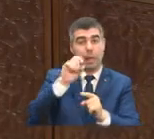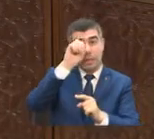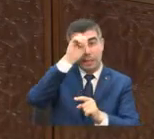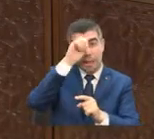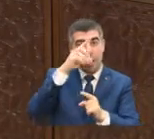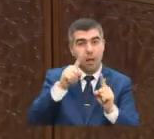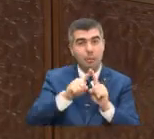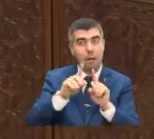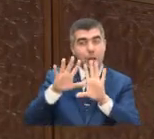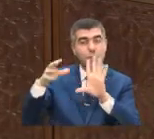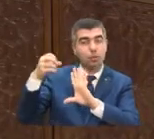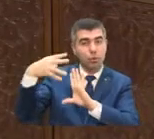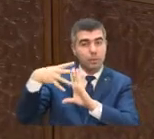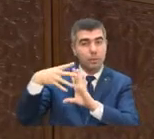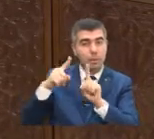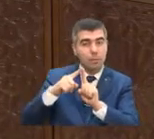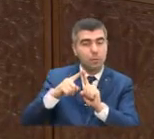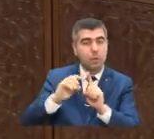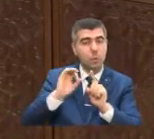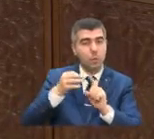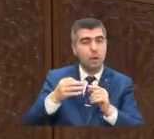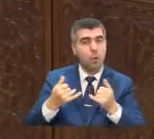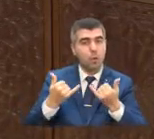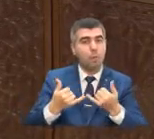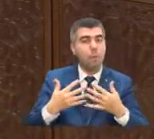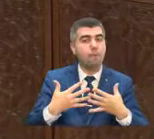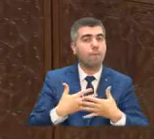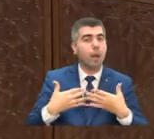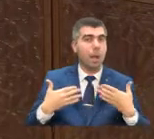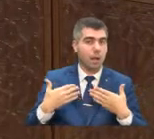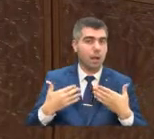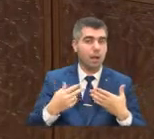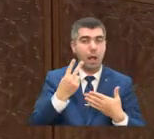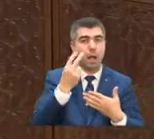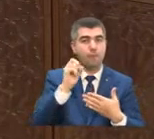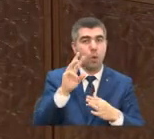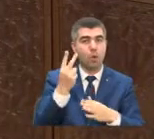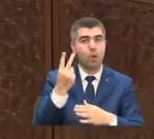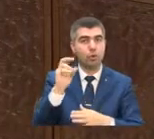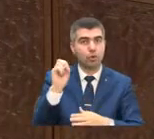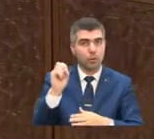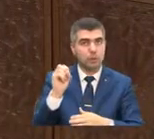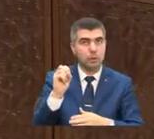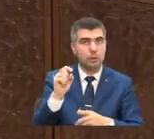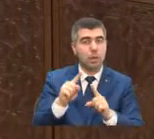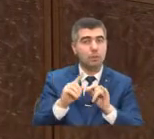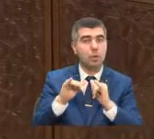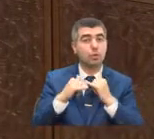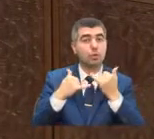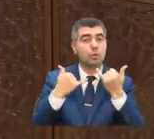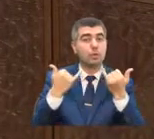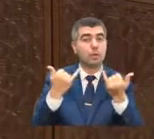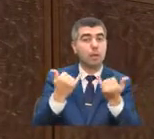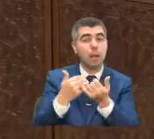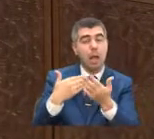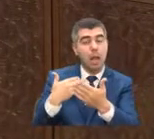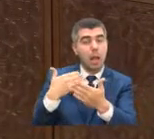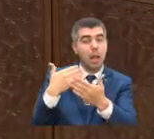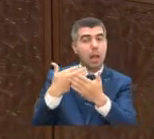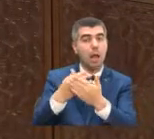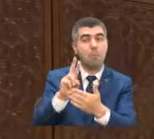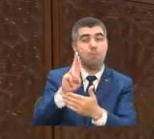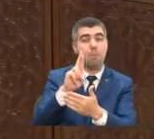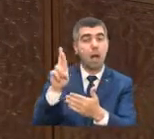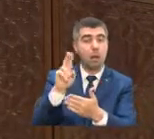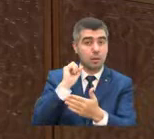نفتخروا أنه حتى الأهداف اللي كانت مسطرة 2020-2030 غنجاوزوها، وآخر اجتماع ترأسه صاحب الجلالة يعني اعطى